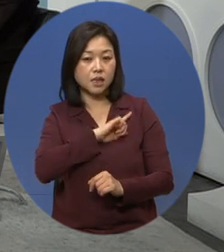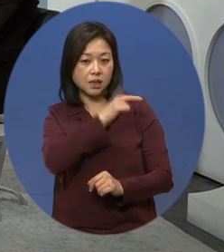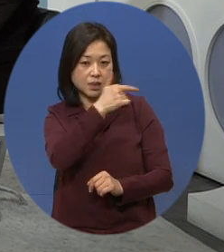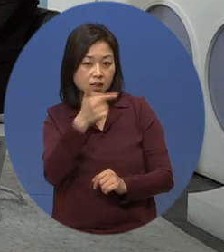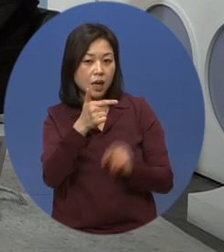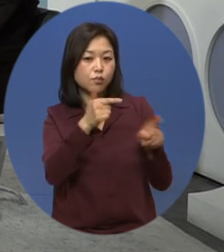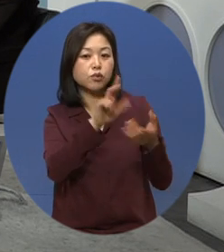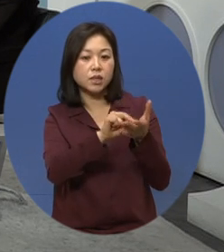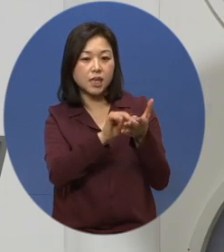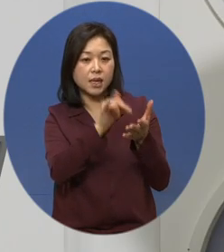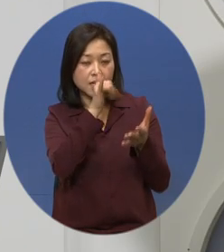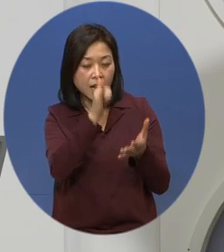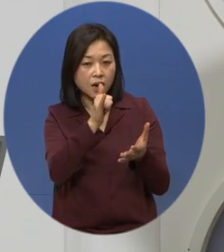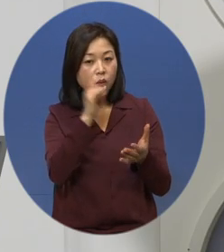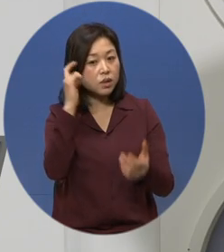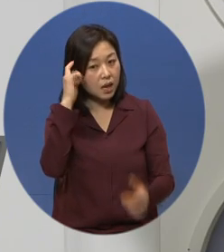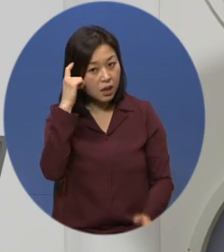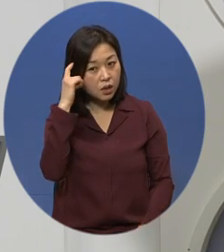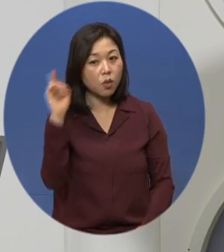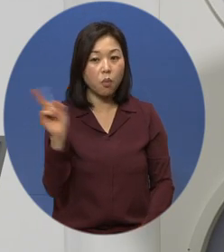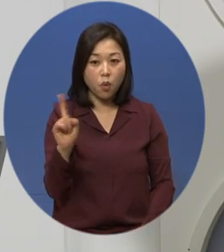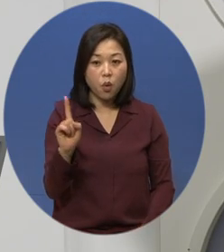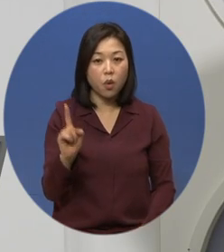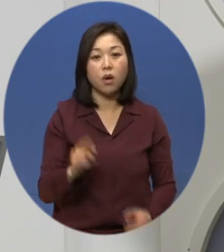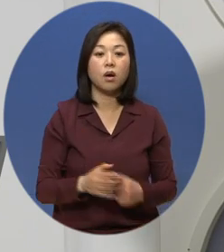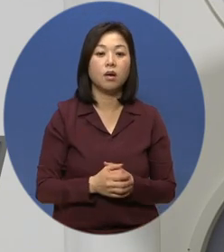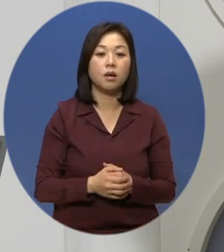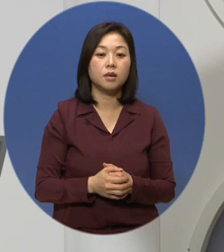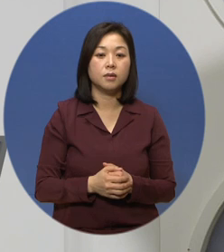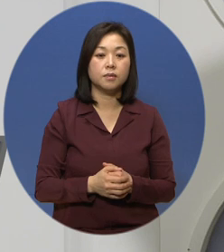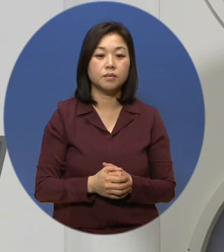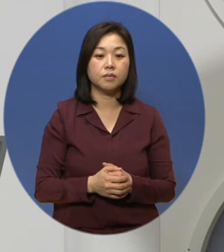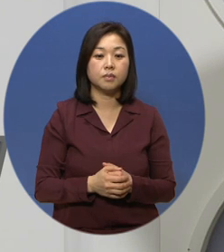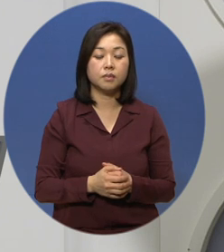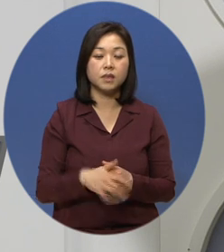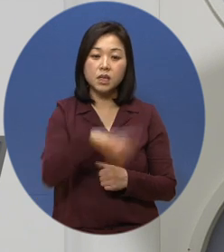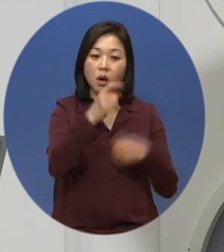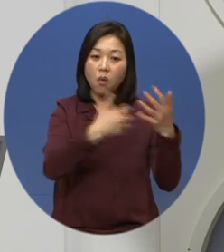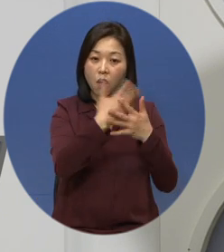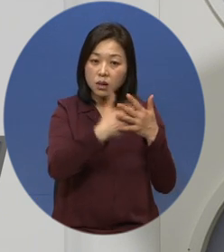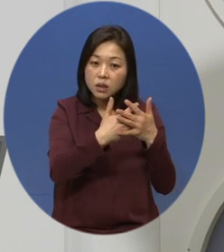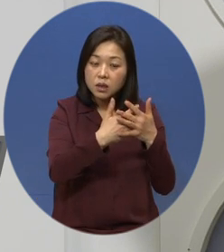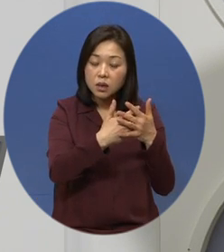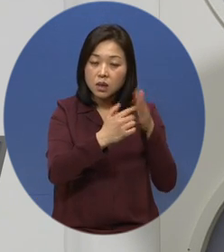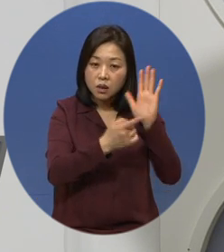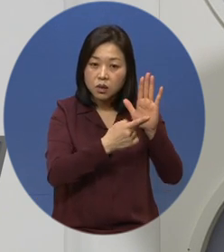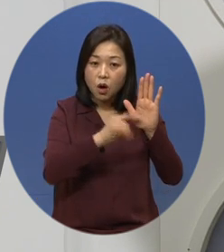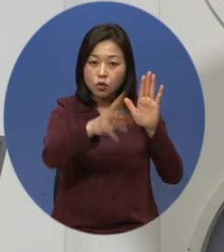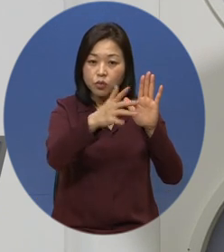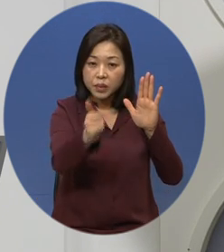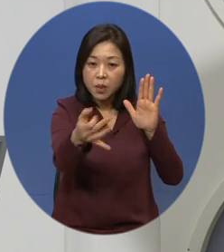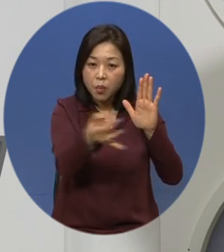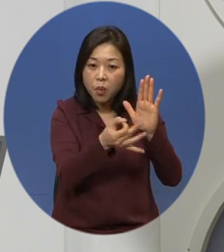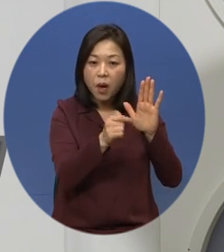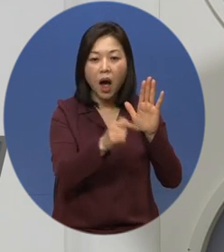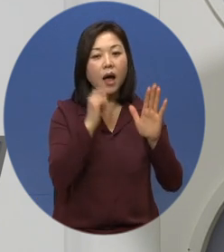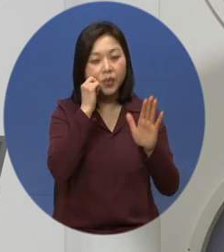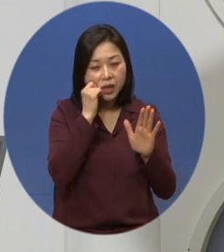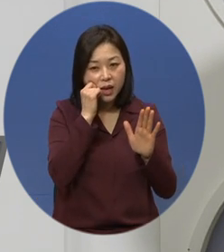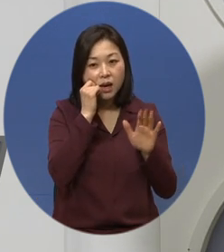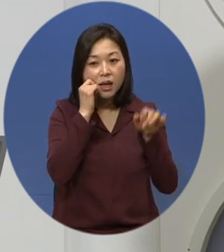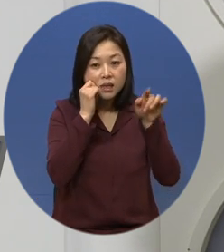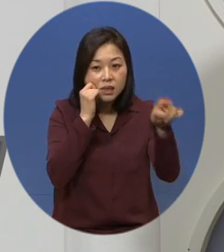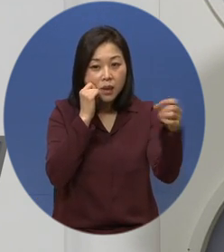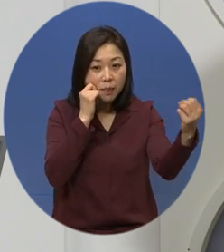크게 크게 어 문 제를 3 어떤 게 이게 어 이게 나가면 이게 국민들한테 보여주면 안 되겠다 그런데 그